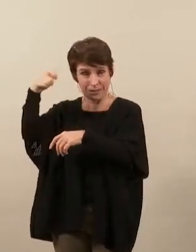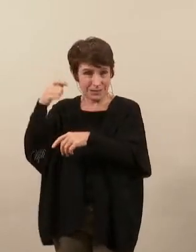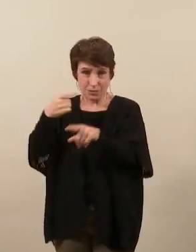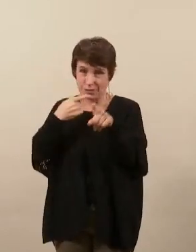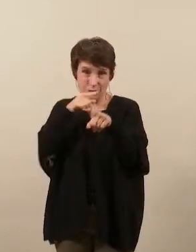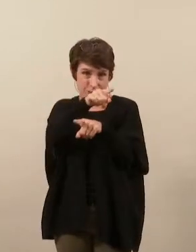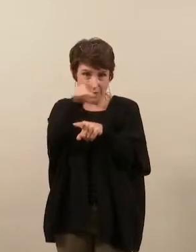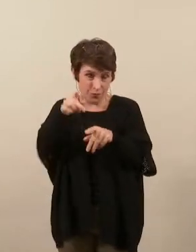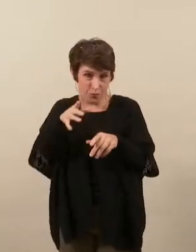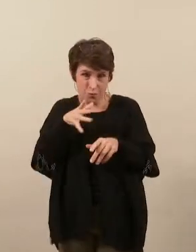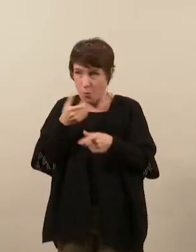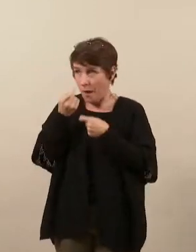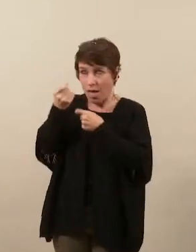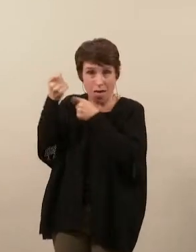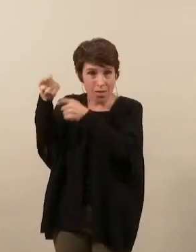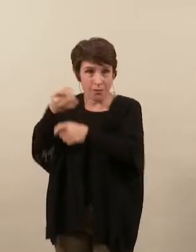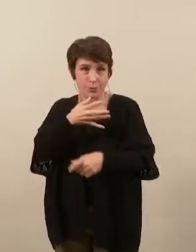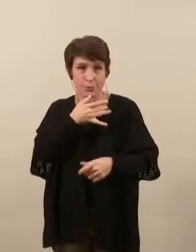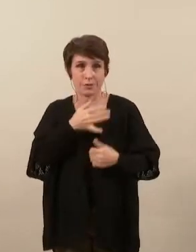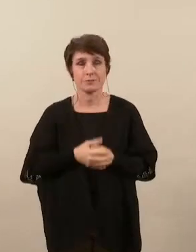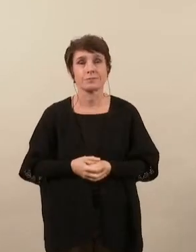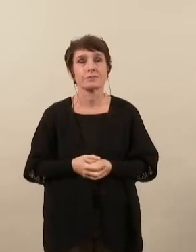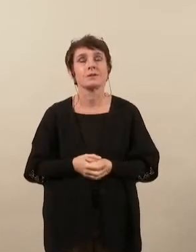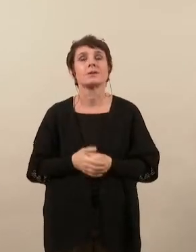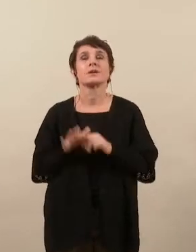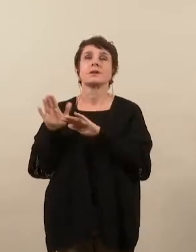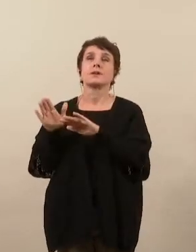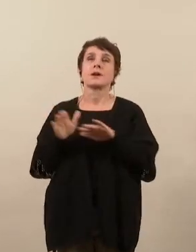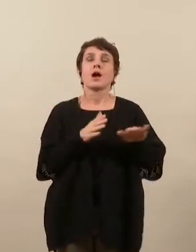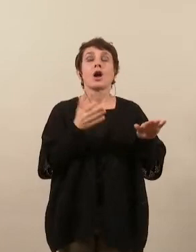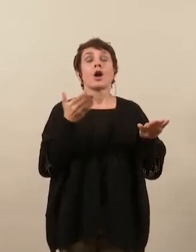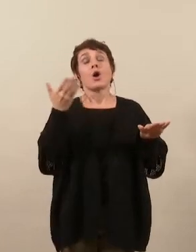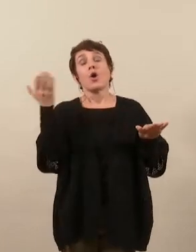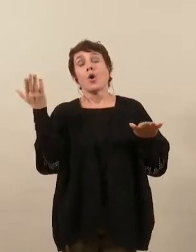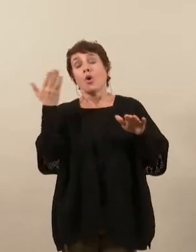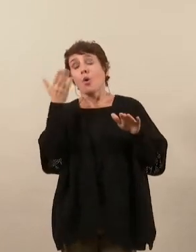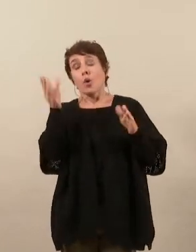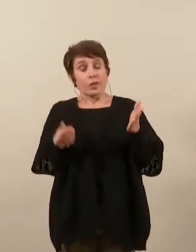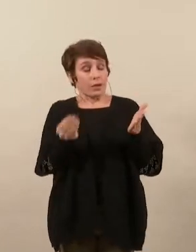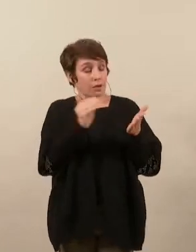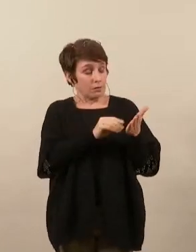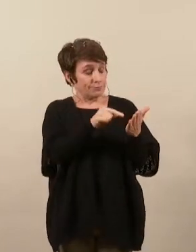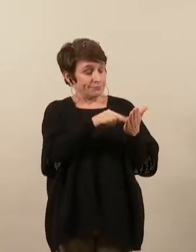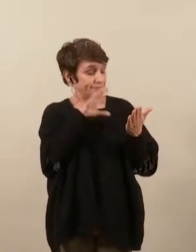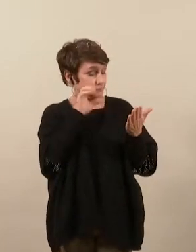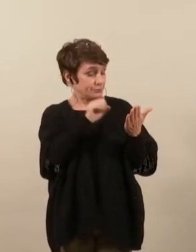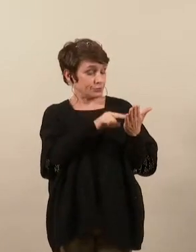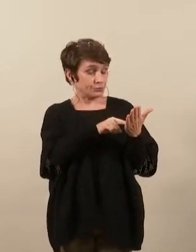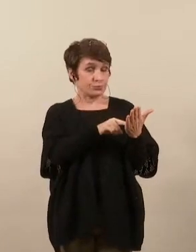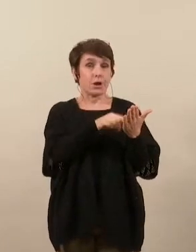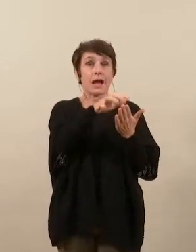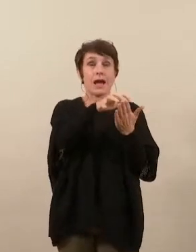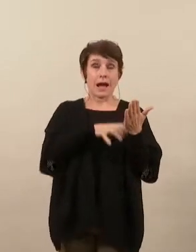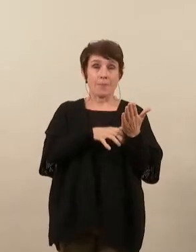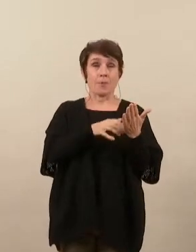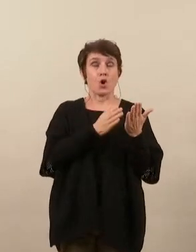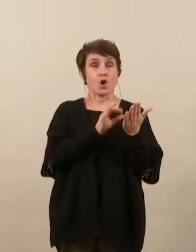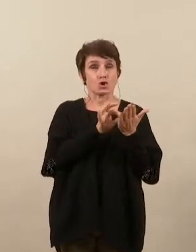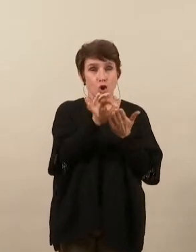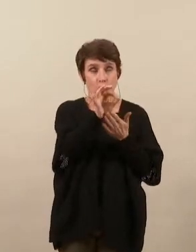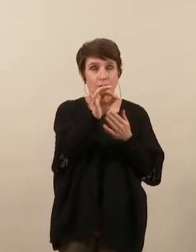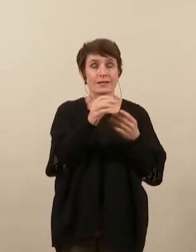Dans un autre paragraphe, alors c'est extraordinaire, vous, dans le rapport d'orientation budgétaire 2024,